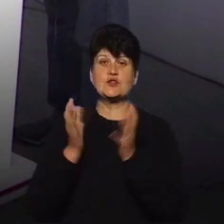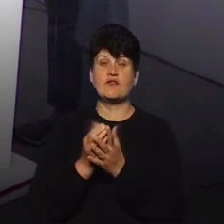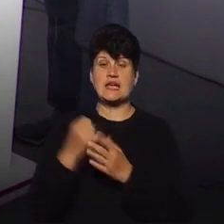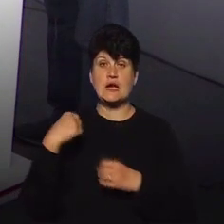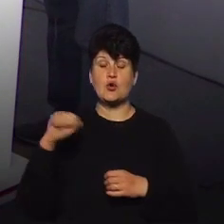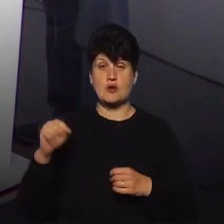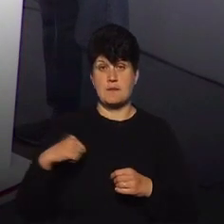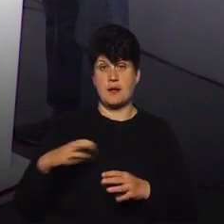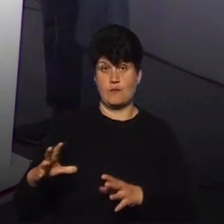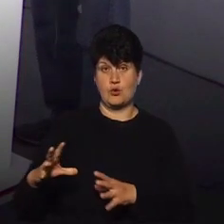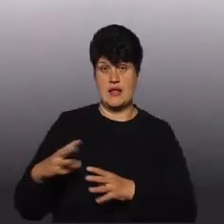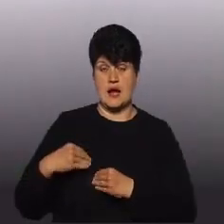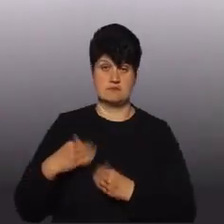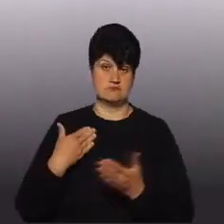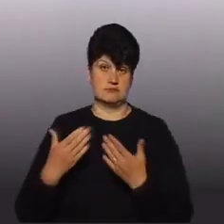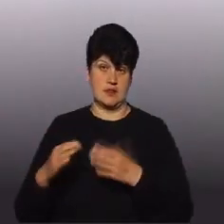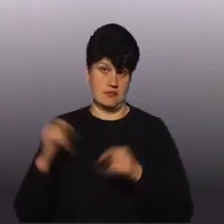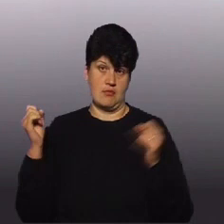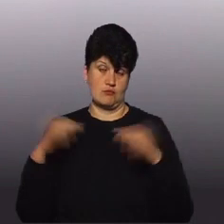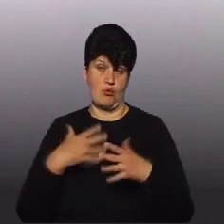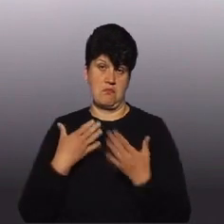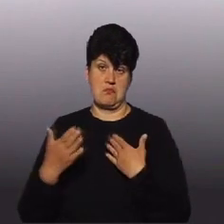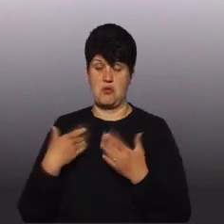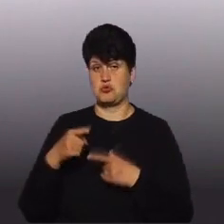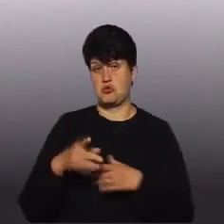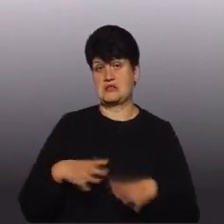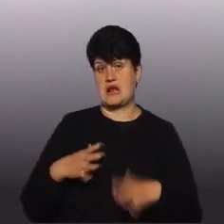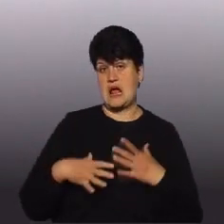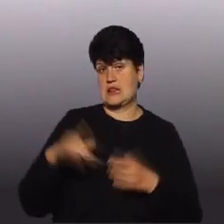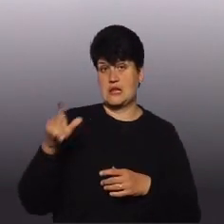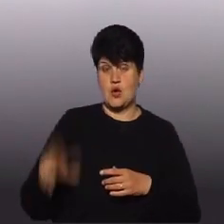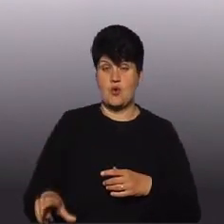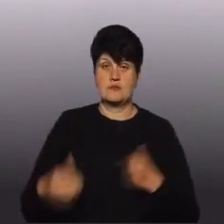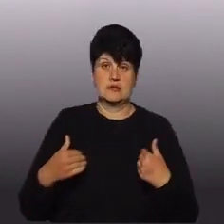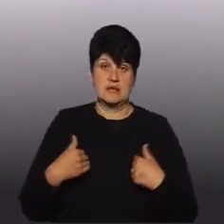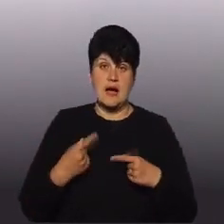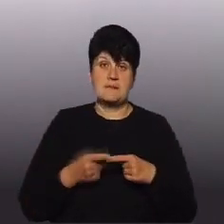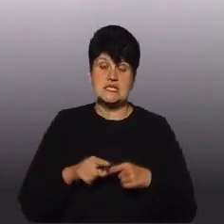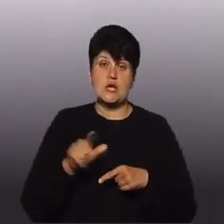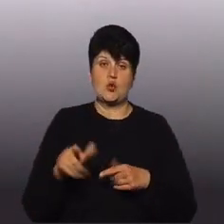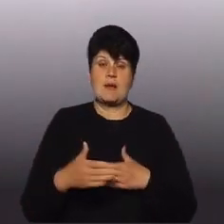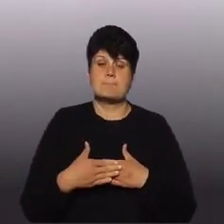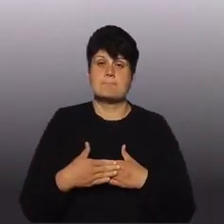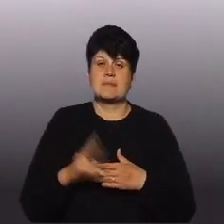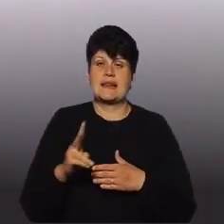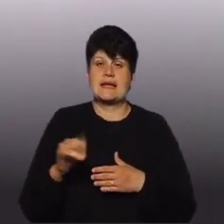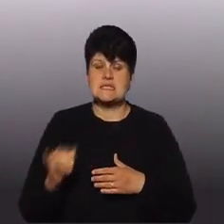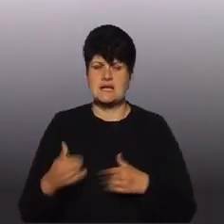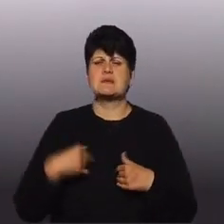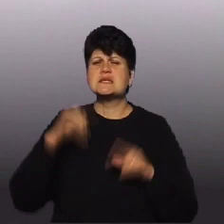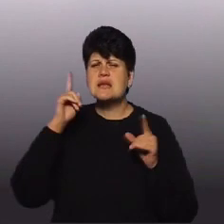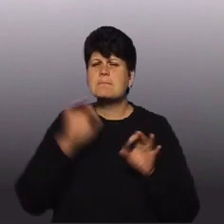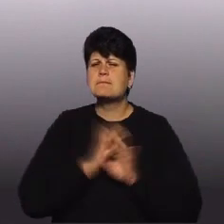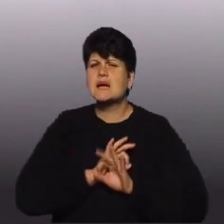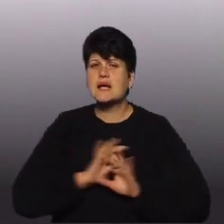зборах, спілкувалися з ним, з його тренером. Так що нам ці люди близькі, близькі, ми їх знаємо прекрасно, знаємо, що